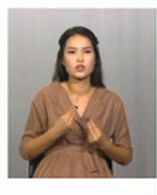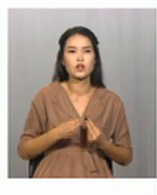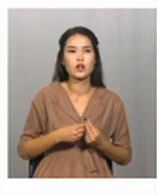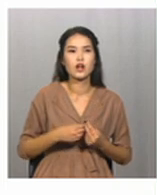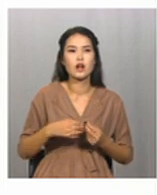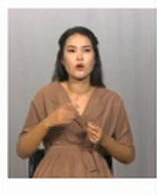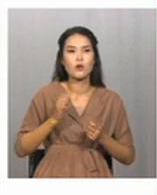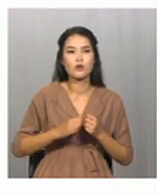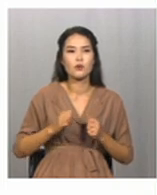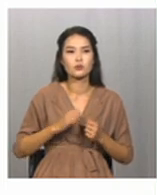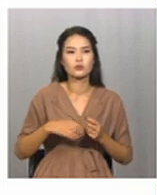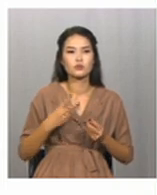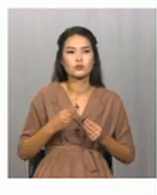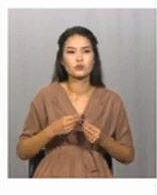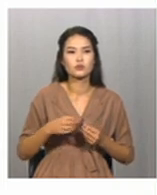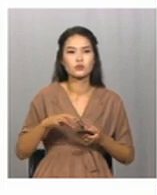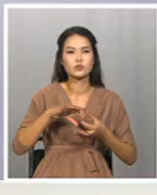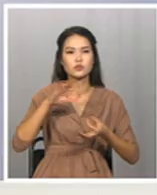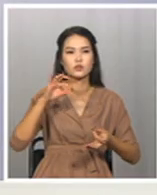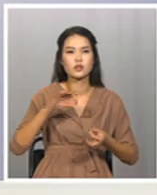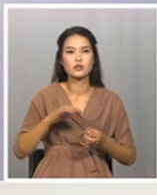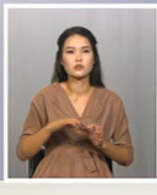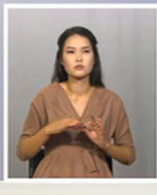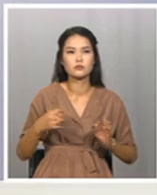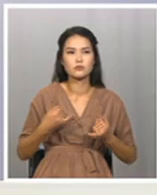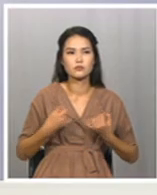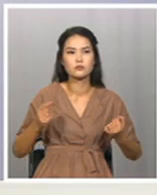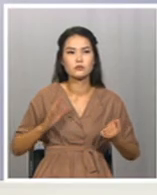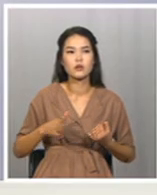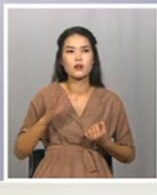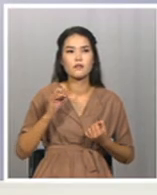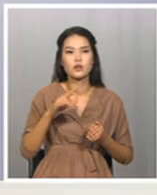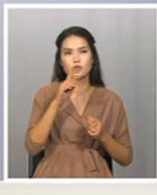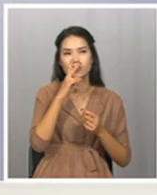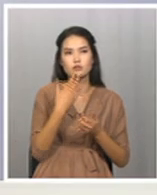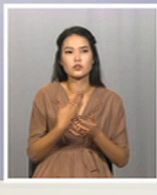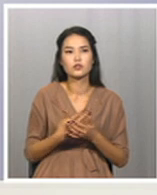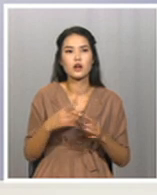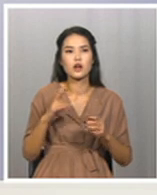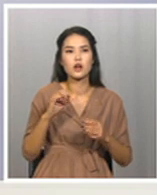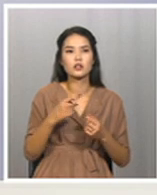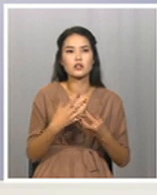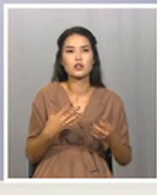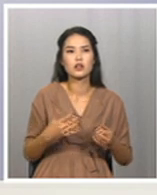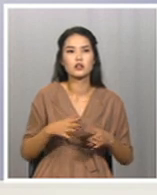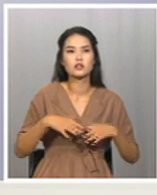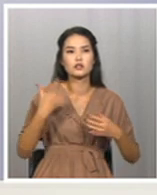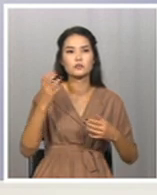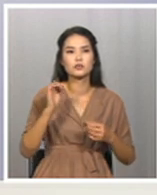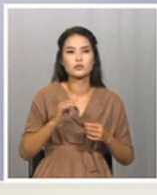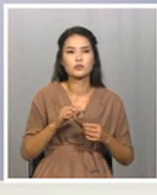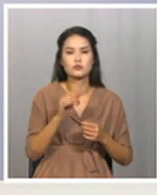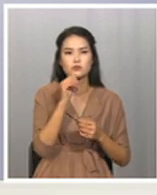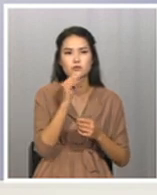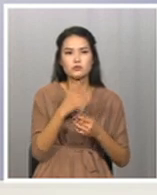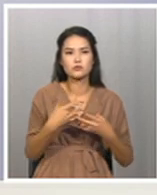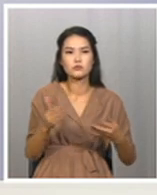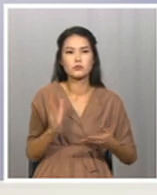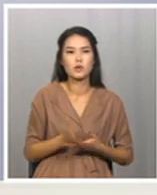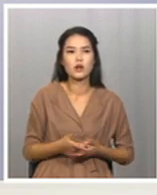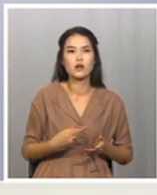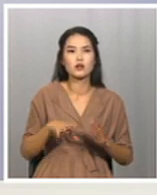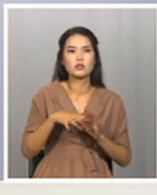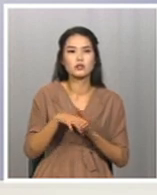қолданушылар үшін тартымдылығын арттырады. Wix үлгілер каталогында 500-ден астам үлгілері бар. Олардың